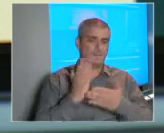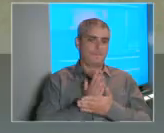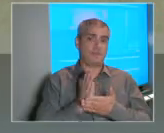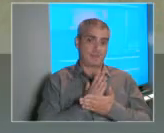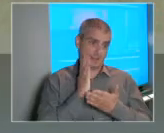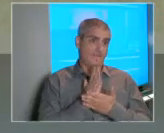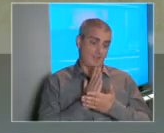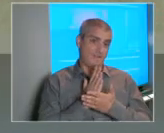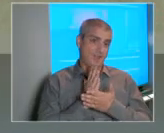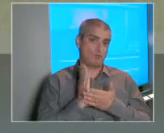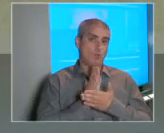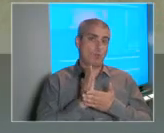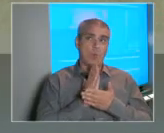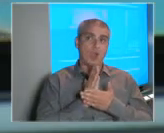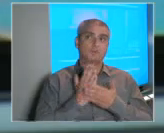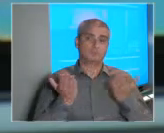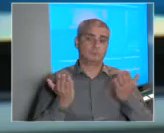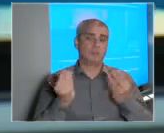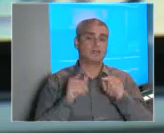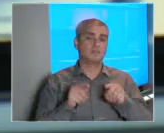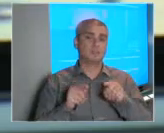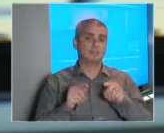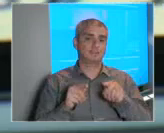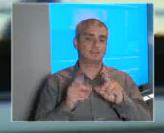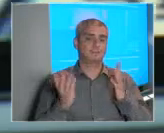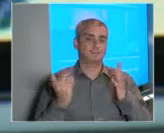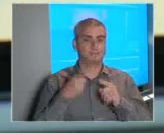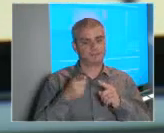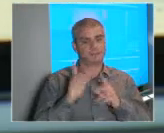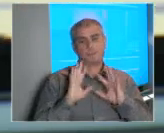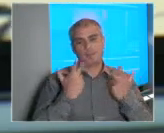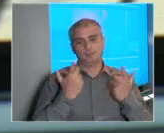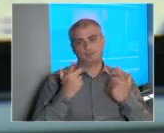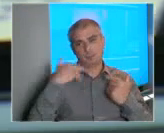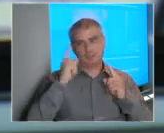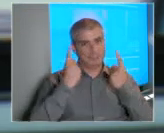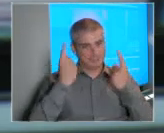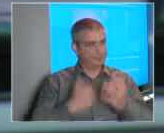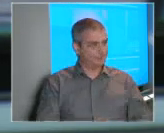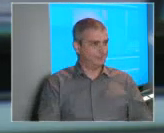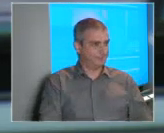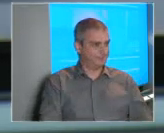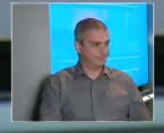מתארגן וכבר בעצם מוכן לדבר הזה, וזה בעצם מה שהולך לקרות. כן.